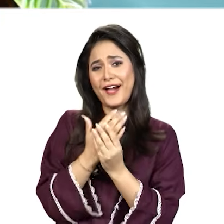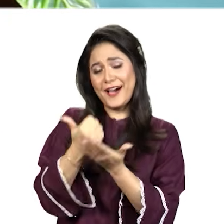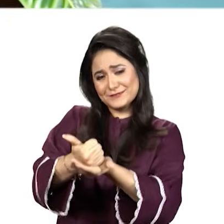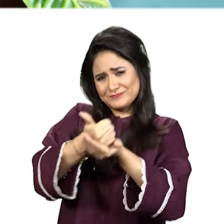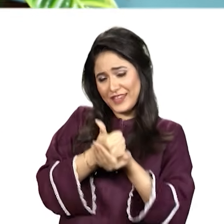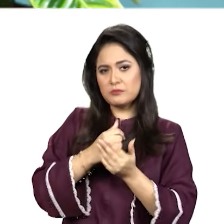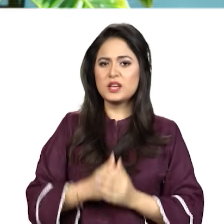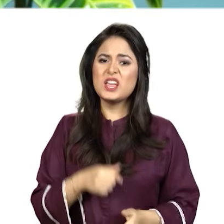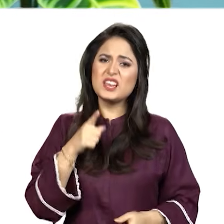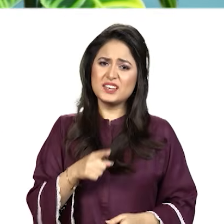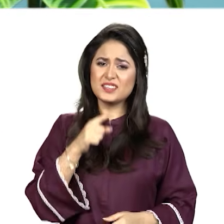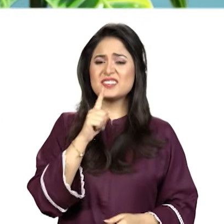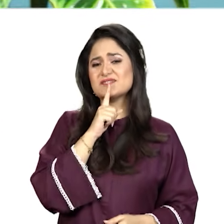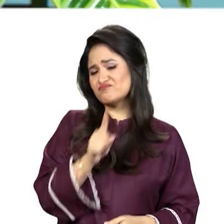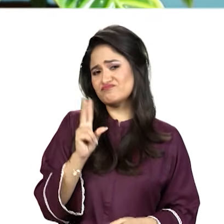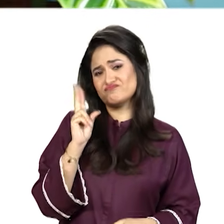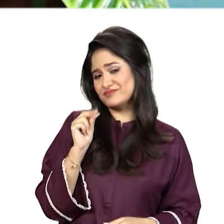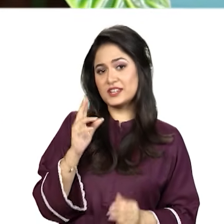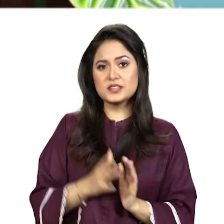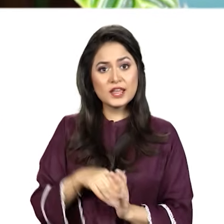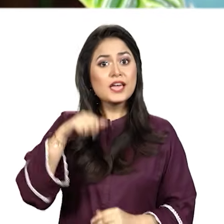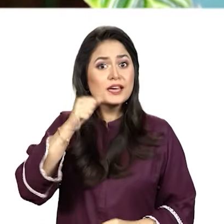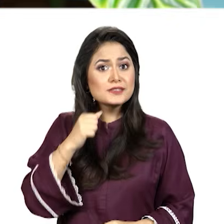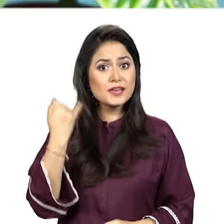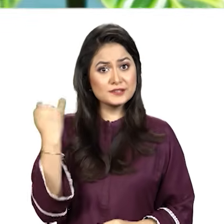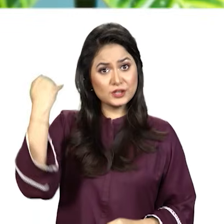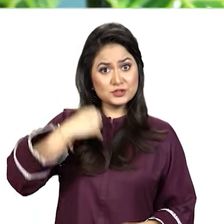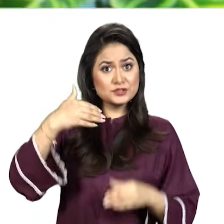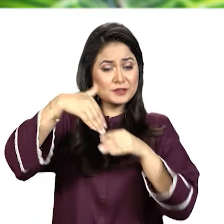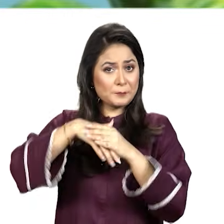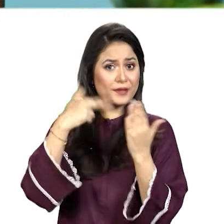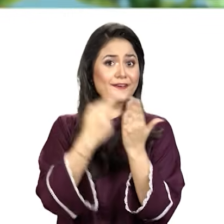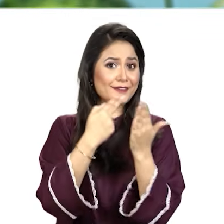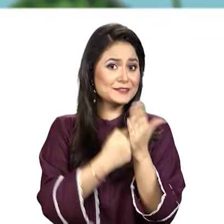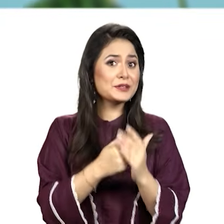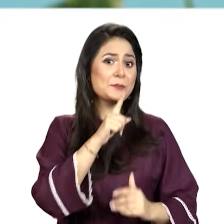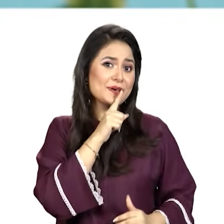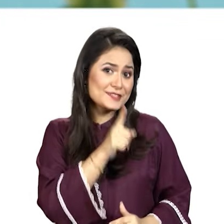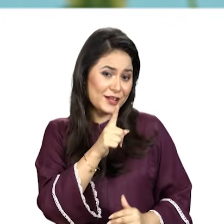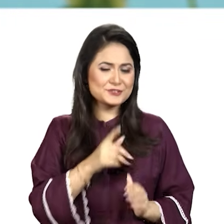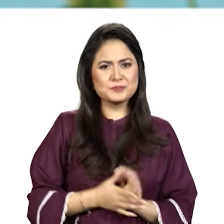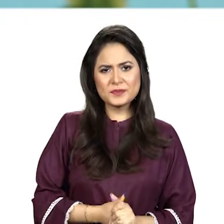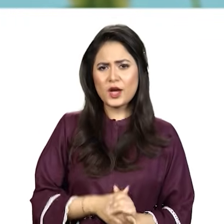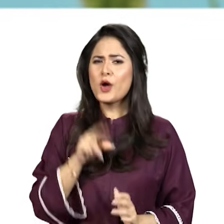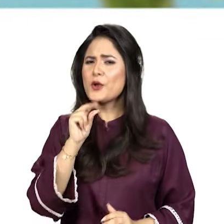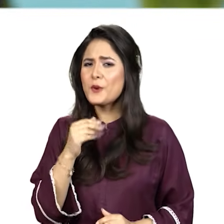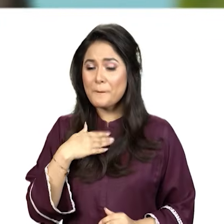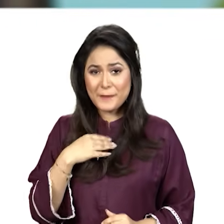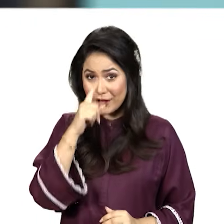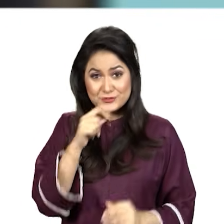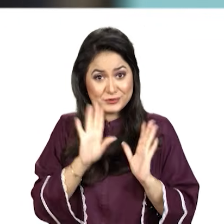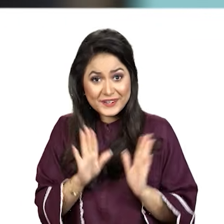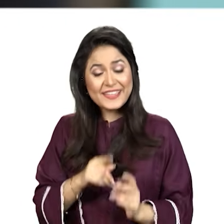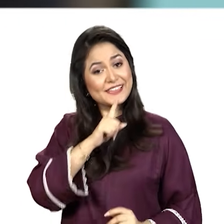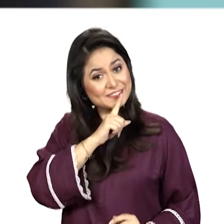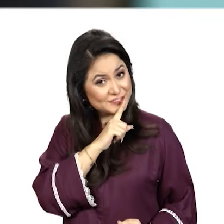टू हेल्प। लेकिन ऐसा बज़ाहिर मुमकिन नहीं। हाँ, मगर ऐसा जिस्म के अंदरूनी आज़ा के साथ जरूर हो सकता है। नहीं, मैं किसी